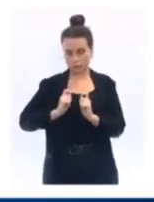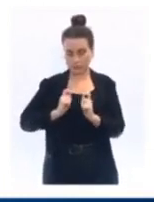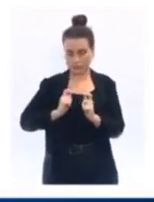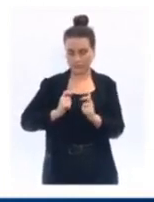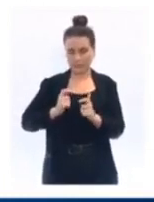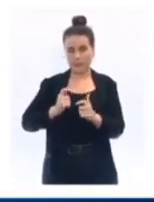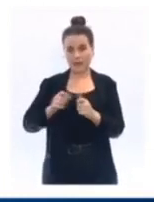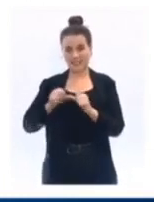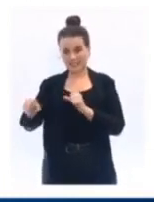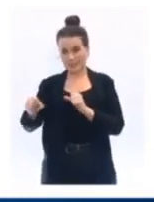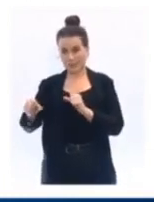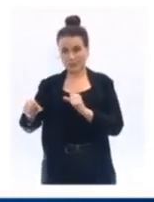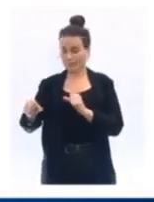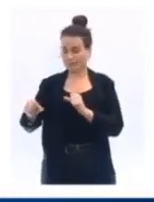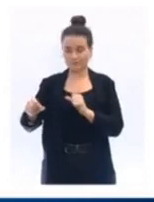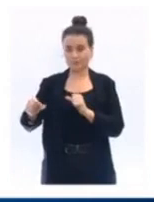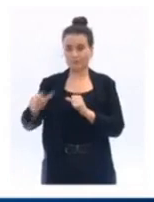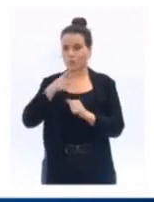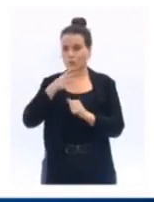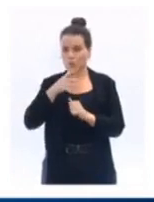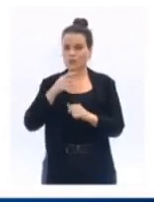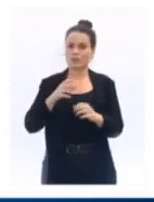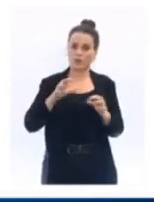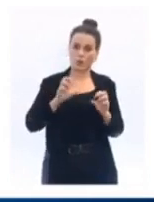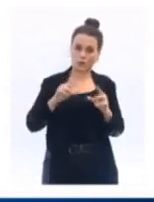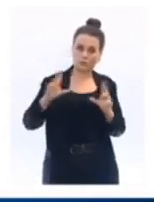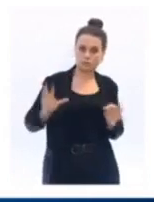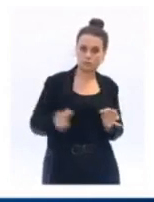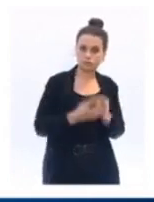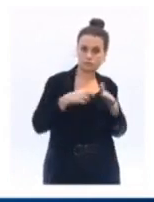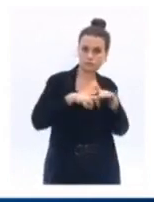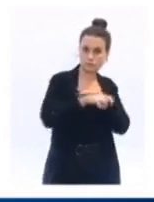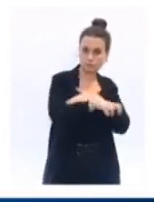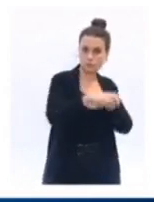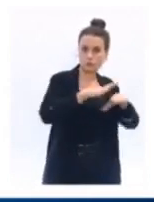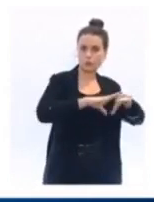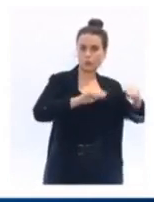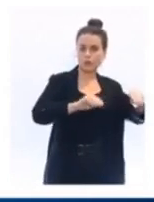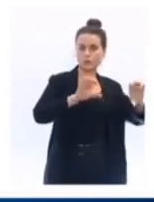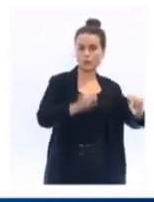travailler. Toutefois, l'organisation du travail doit permettre de